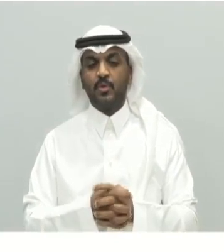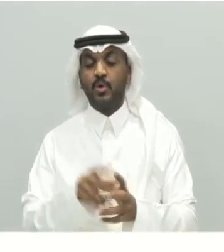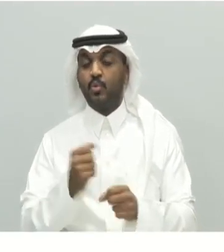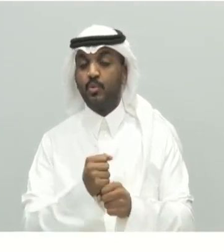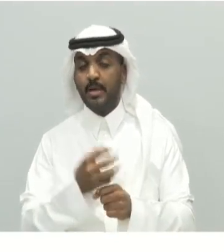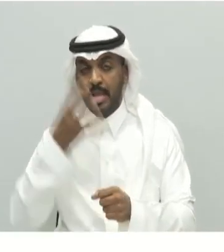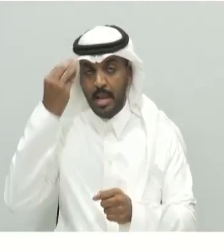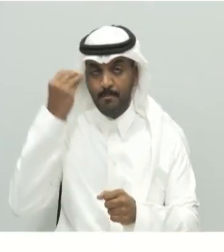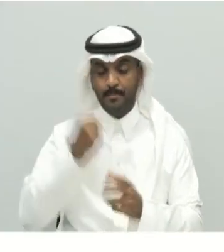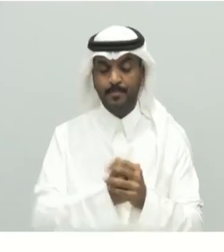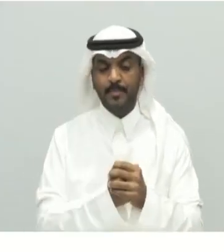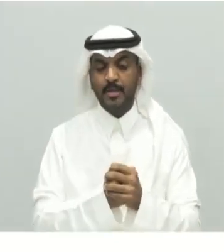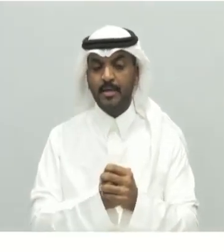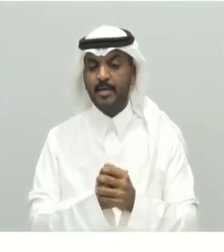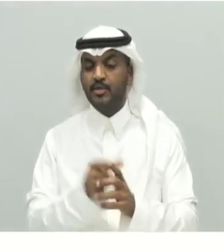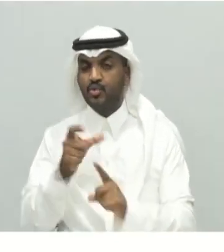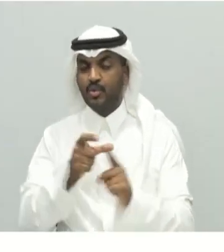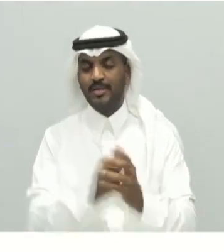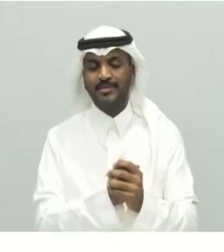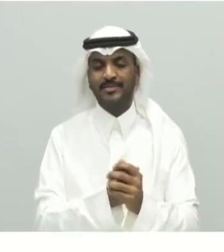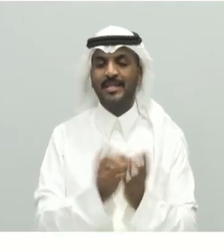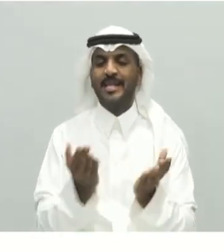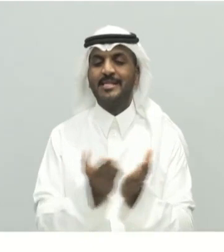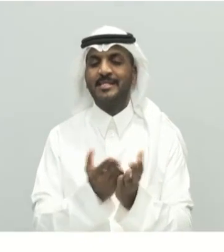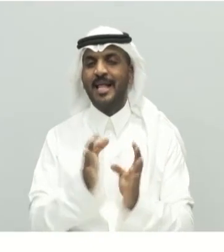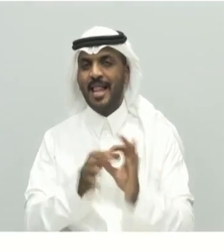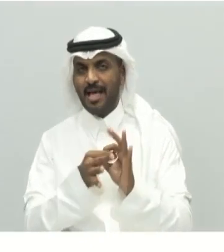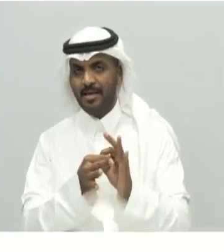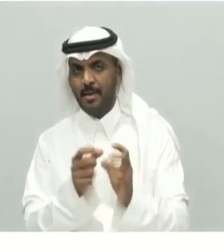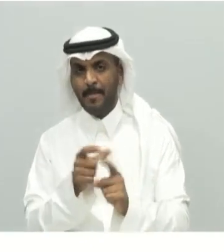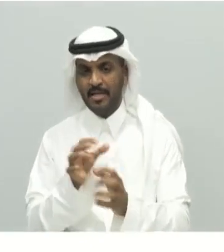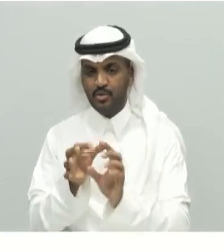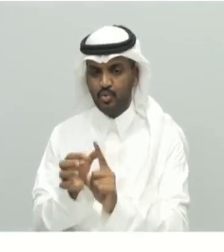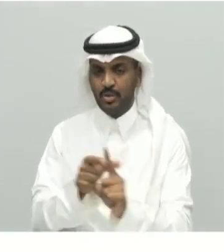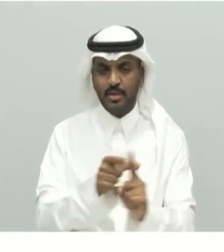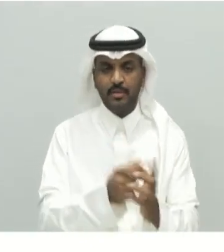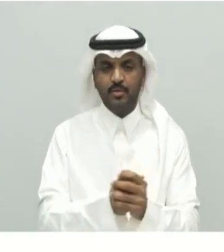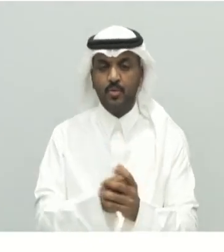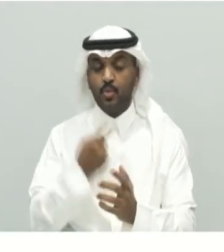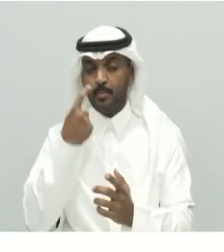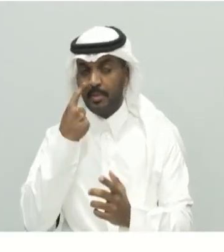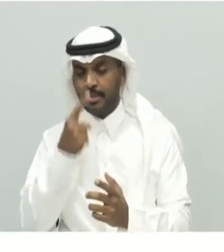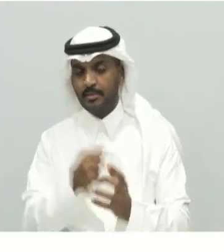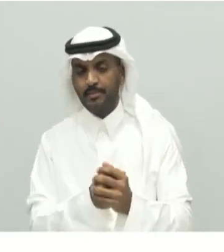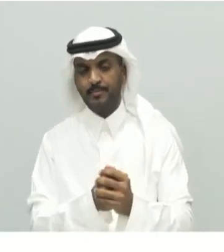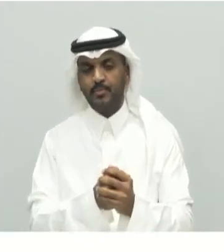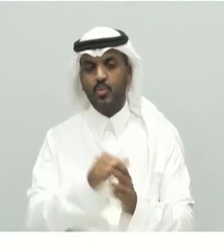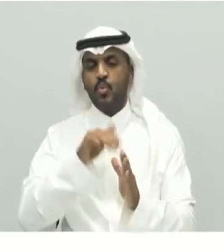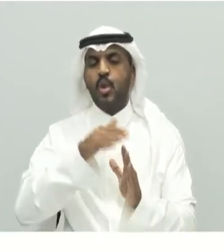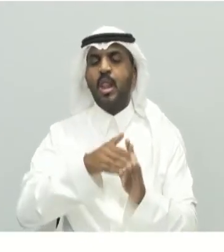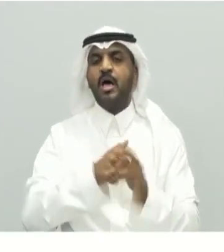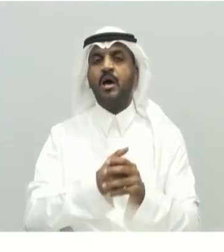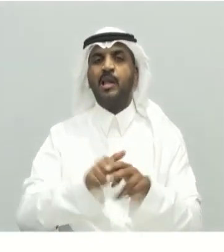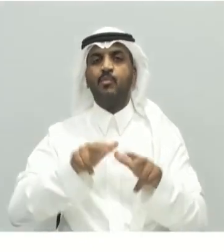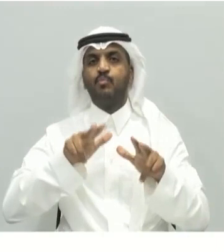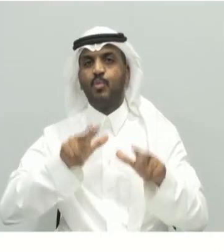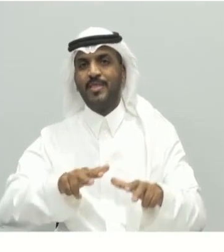السكان على الدراسه دراسه العلاقه بين السكان وبيئتهم